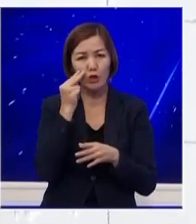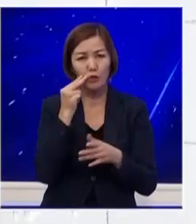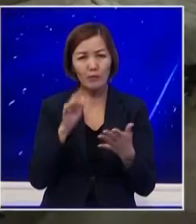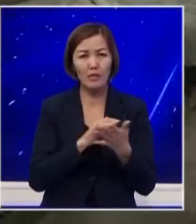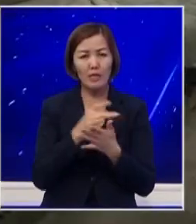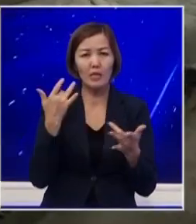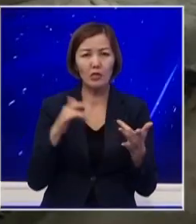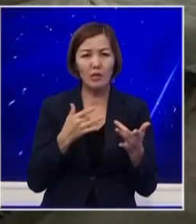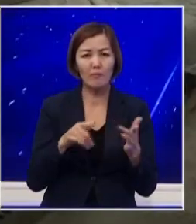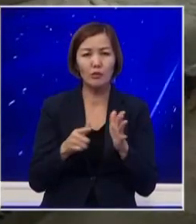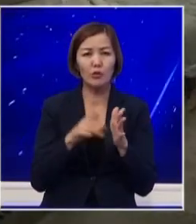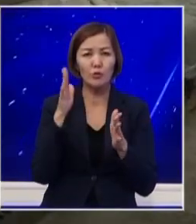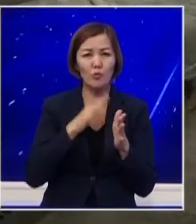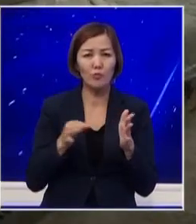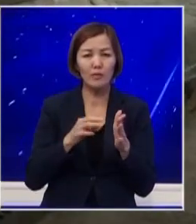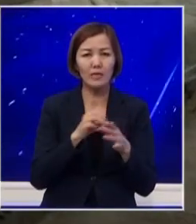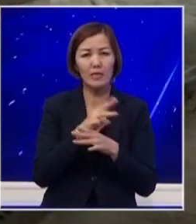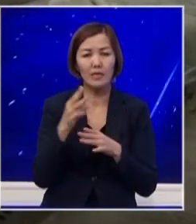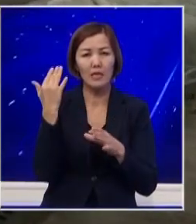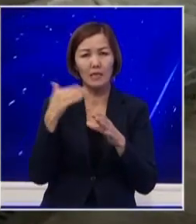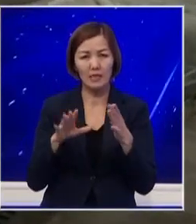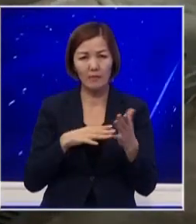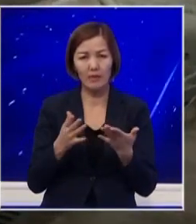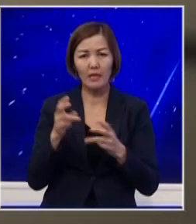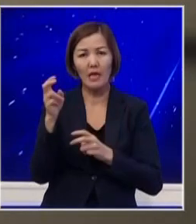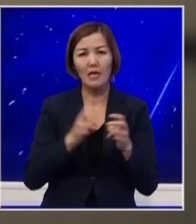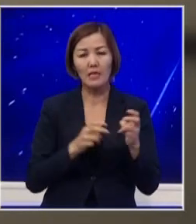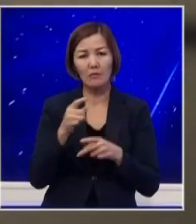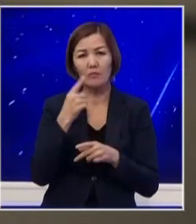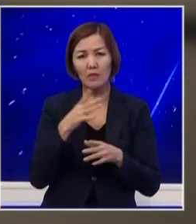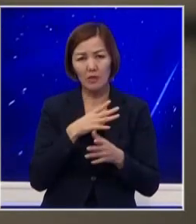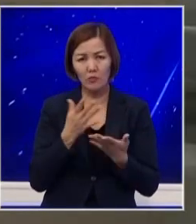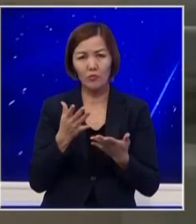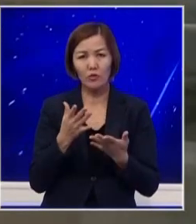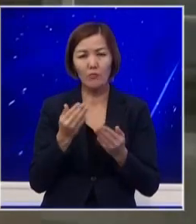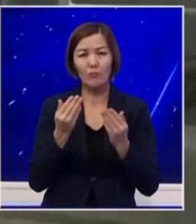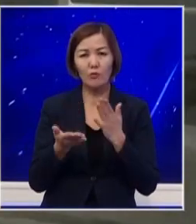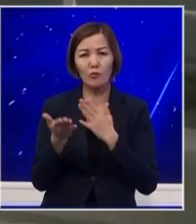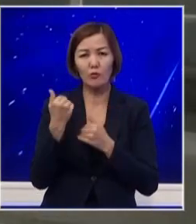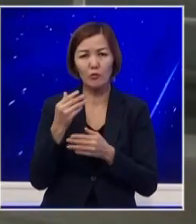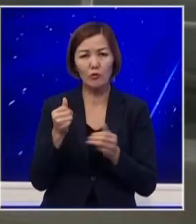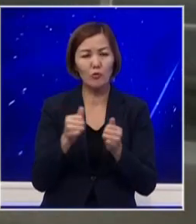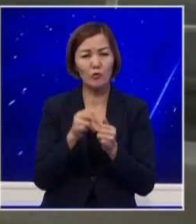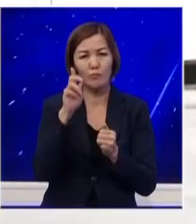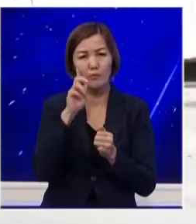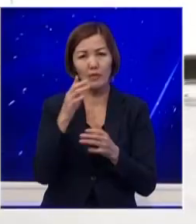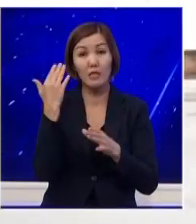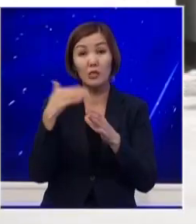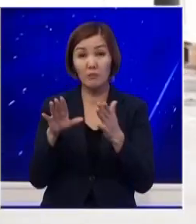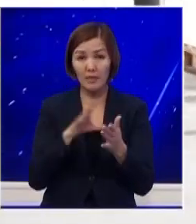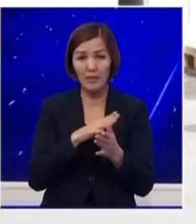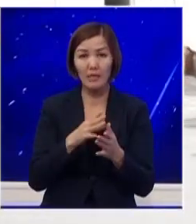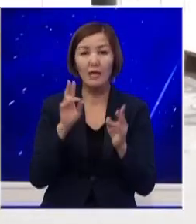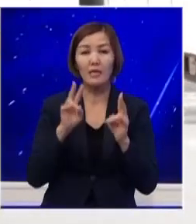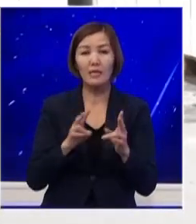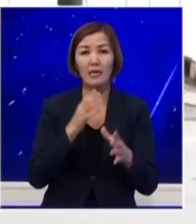Алматы, Шымкент қалалары мен Жамбыл, Жетісу облыстарына тасымалданады. Кәсіп иесінің айтуынша, бұрын-соңды көрші елдерге де